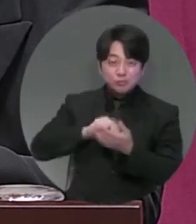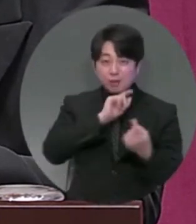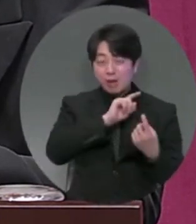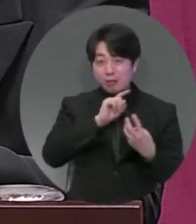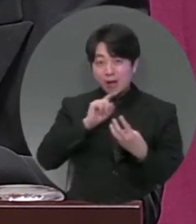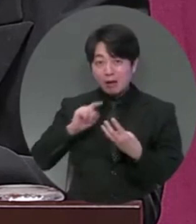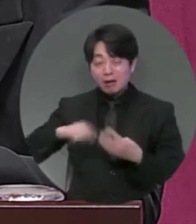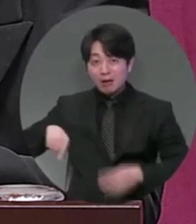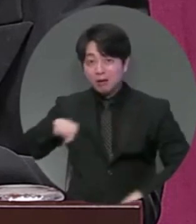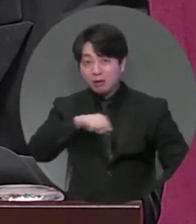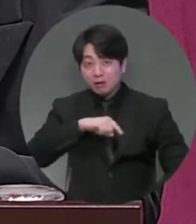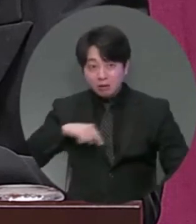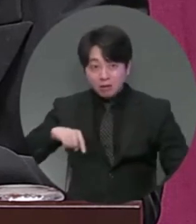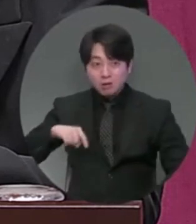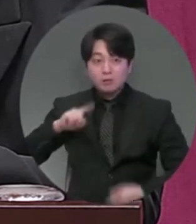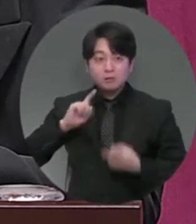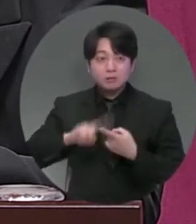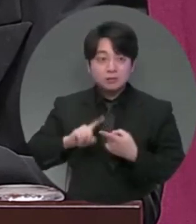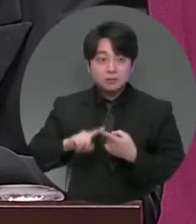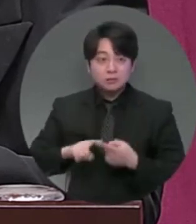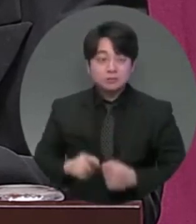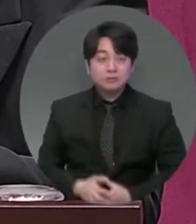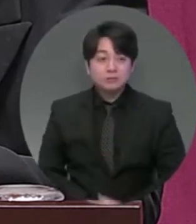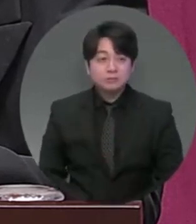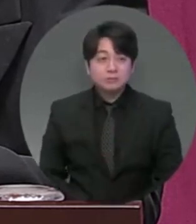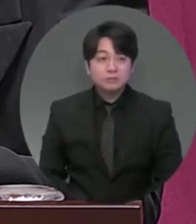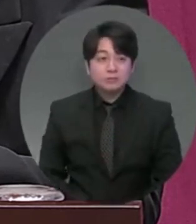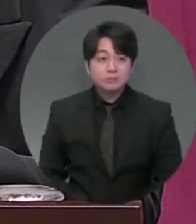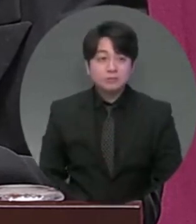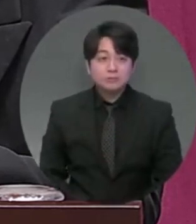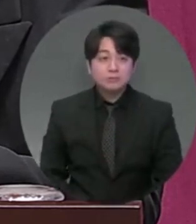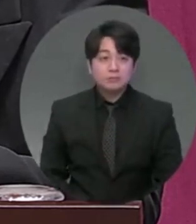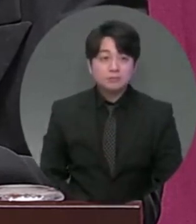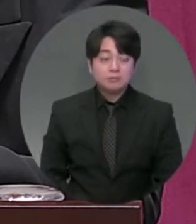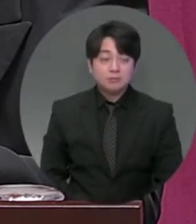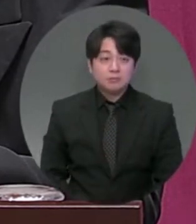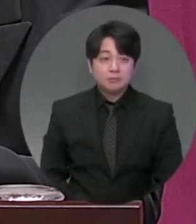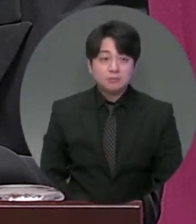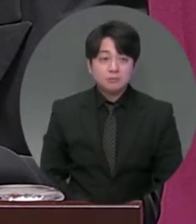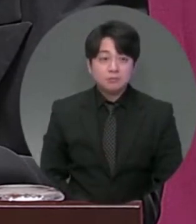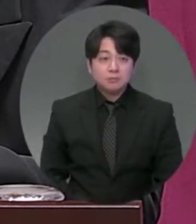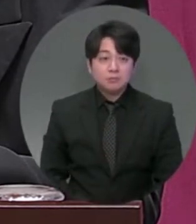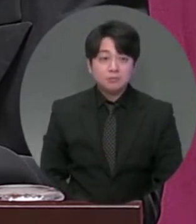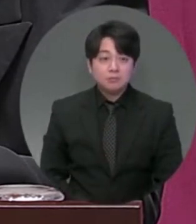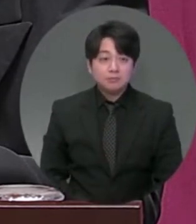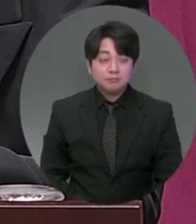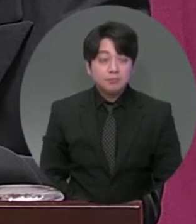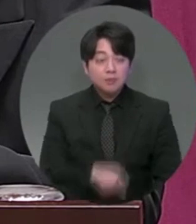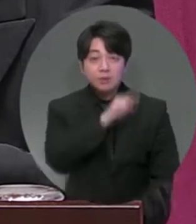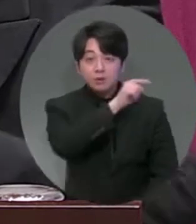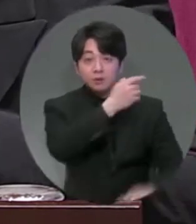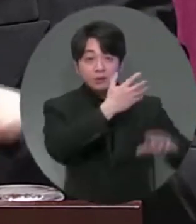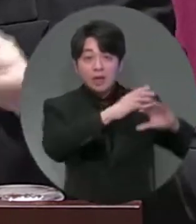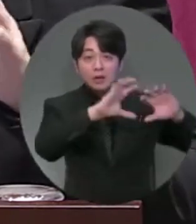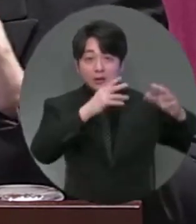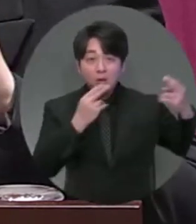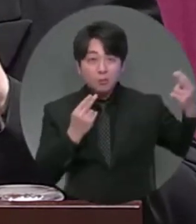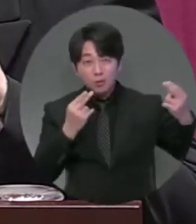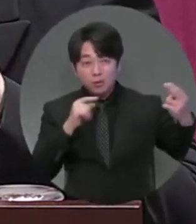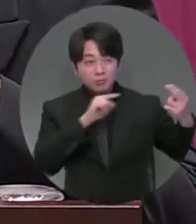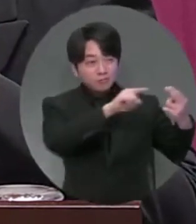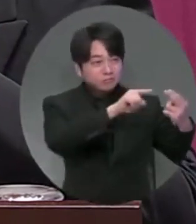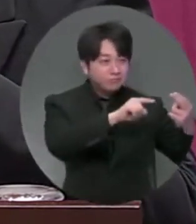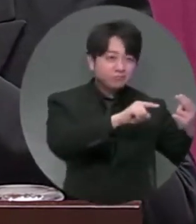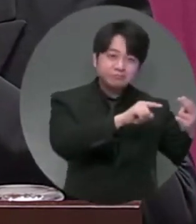사례라면 포켓몬법을 인정하기 어려웠었거든요 최근에 팔례는 굉장히 이걸 넓게 보는 방향입니다 그런데 스웨덴의 독일은 그렇지 않았어요 그렇다면